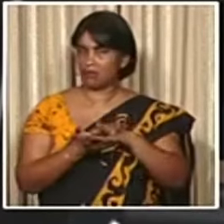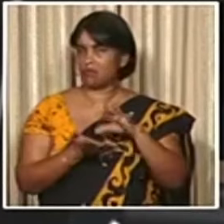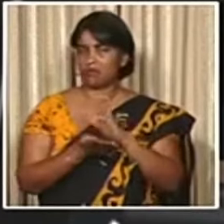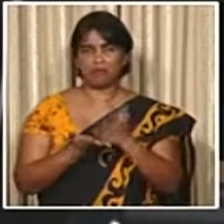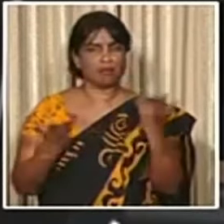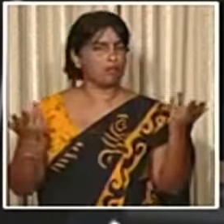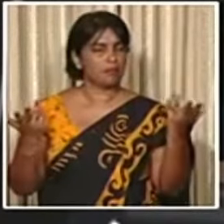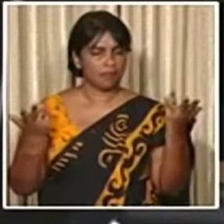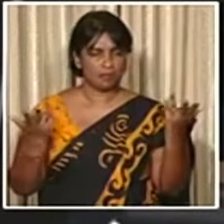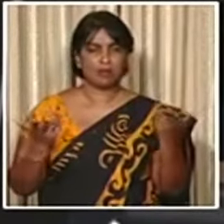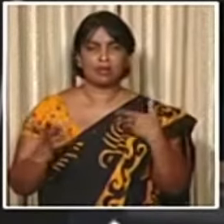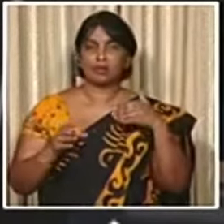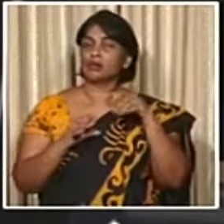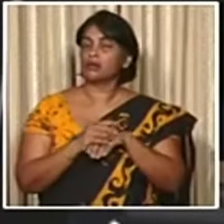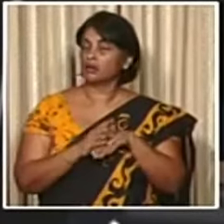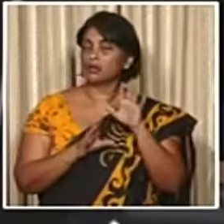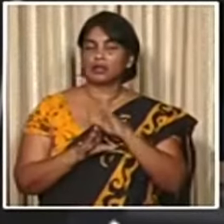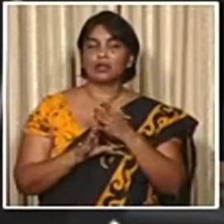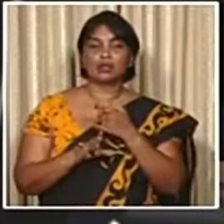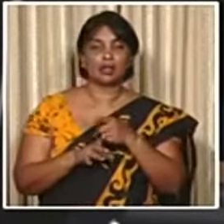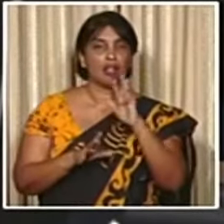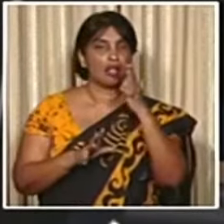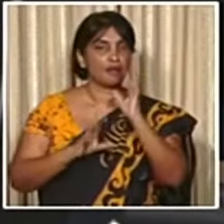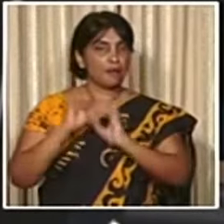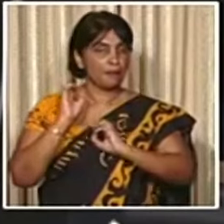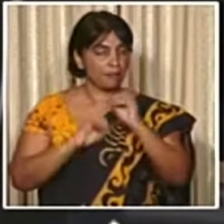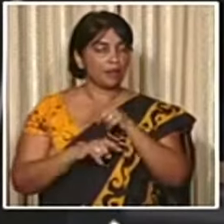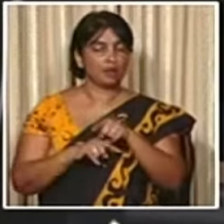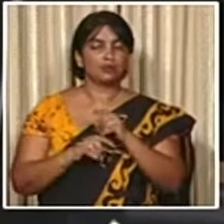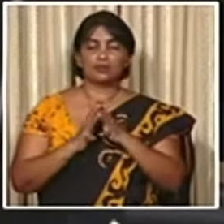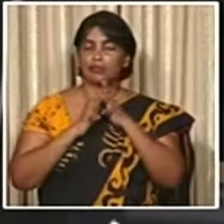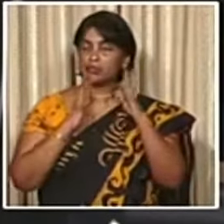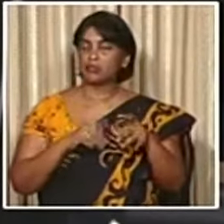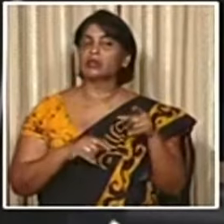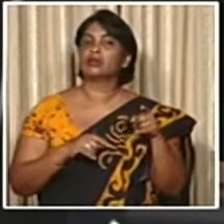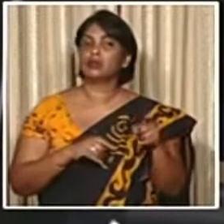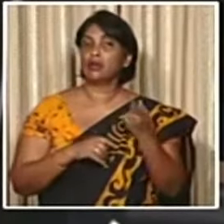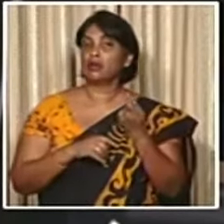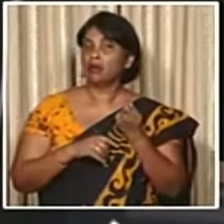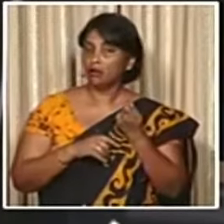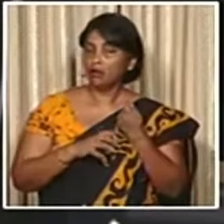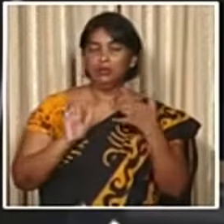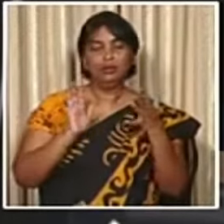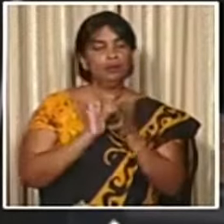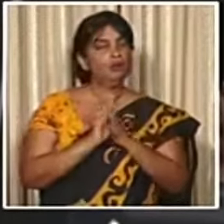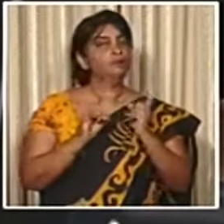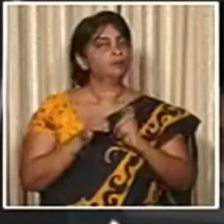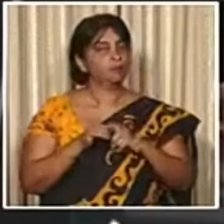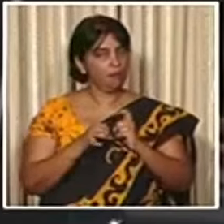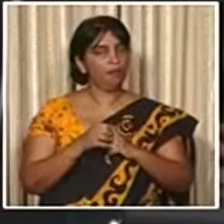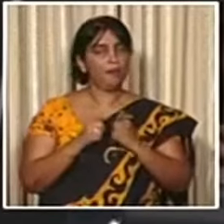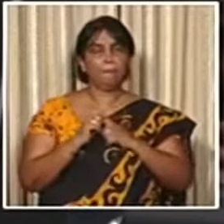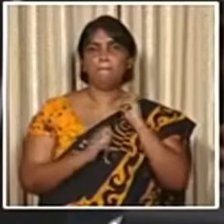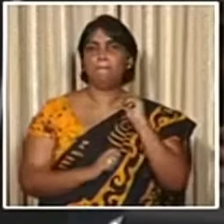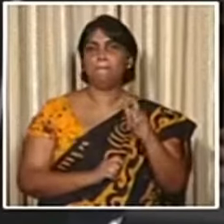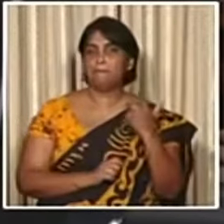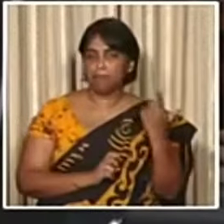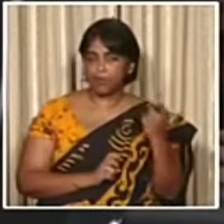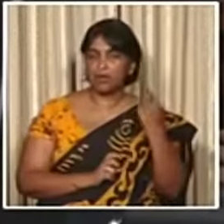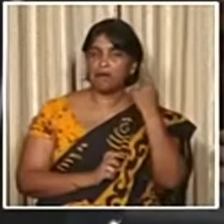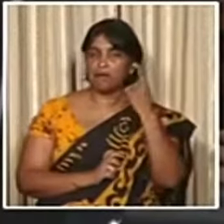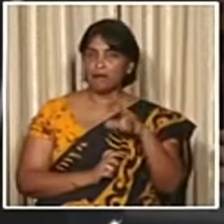කරන්න කෙනෙක් නැහැ. intentional නෙවෙයි මේ 90%කටත් වැඩිය මේක වෙන්නේ. ඒගොල්ලන්ට ආර්ථිකයේත් එක්ක තියෙන ප්‍රශ්නෙත් එක්ක ගෙවා ගන්න බෑ.